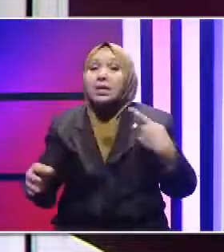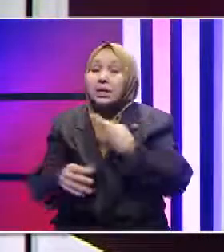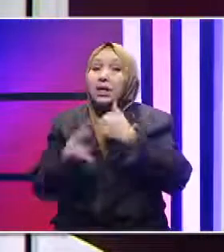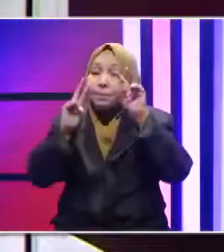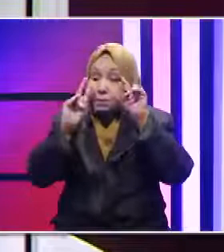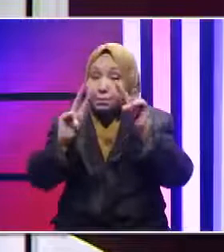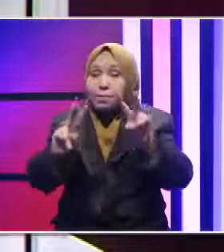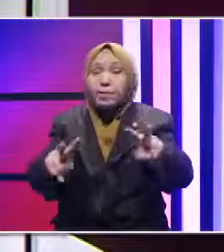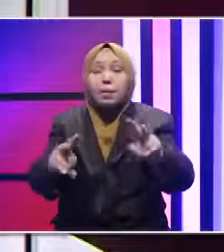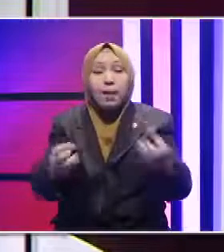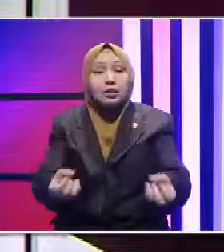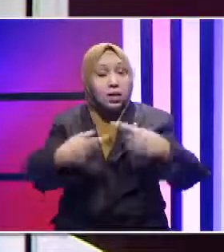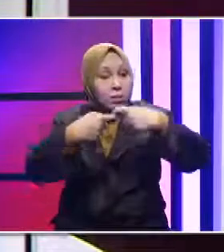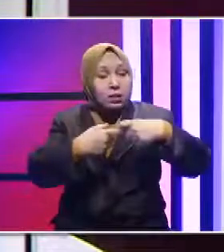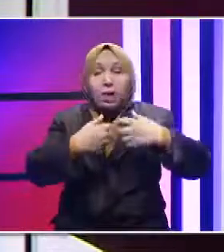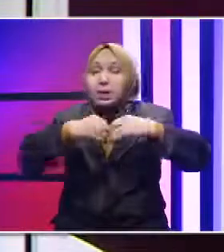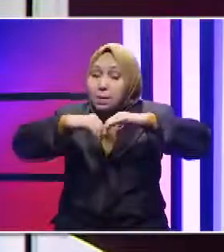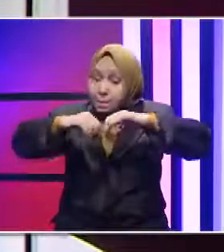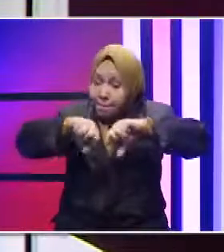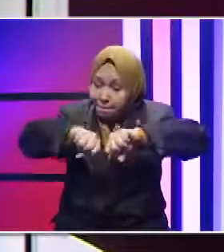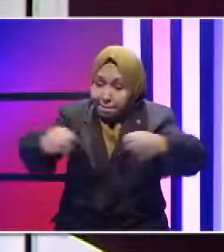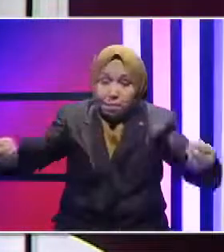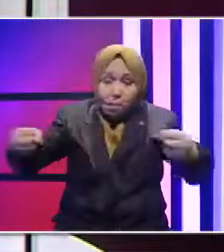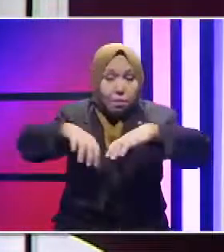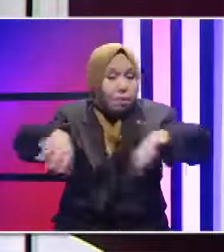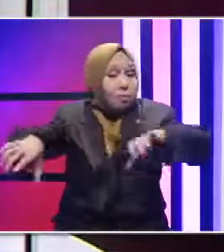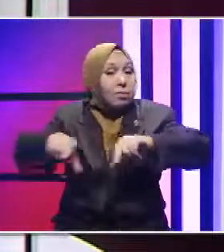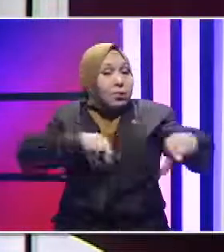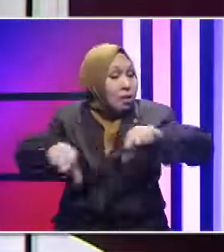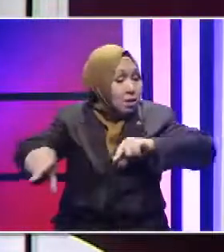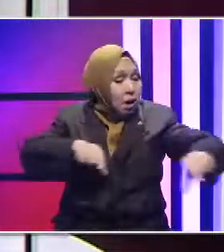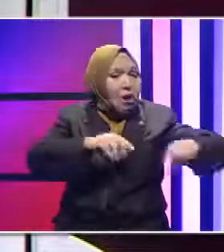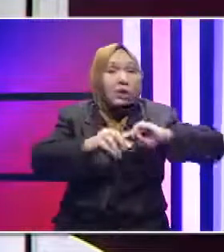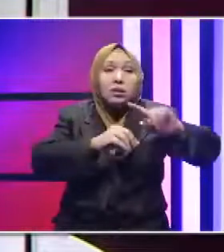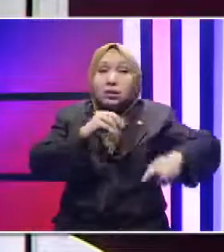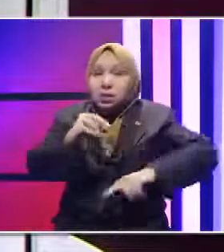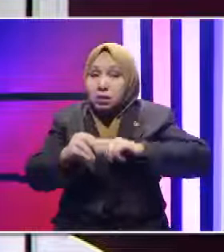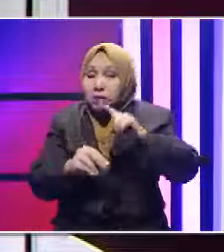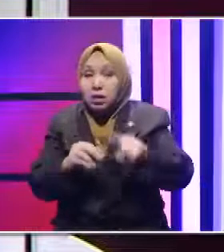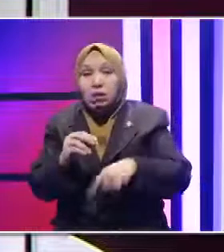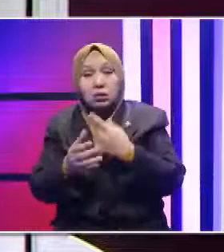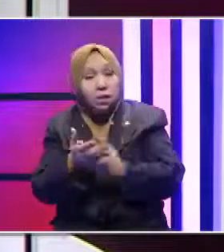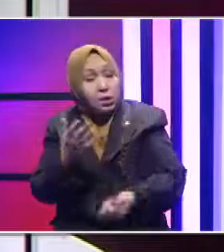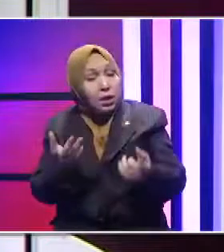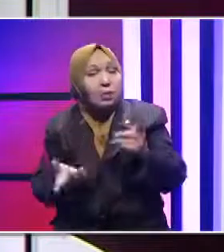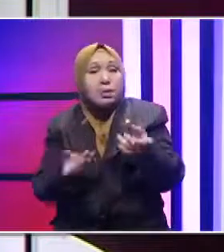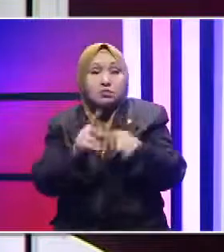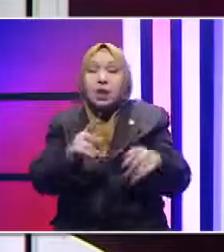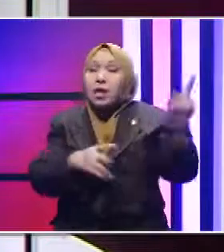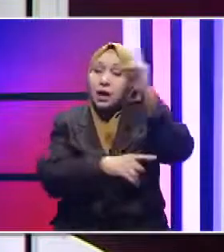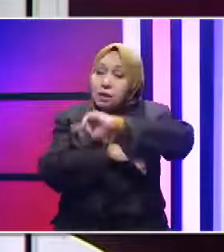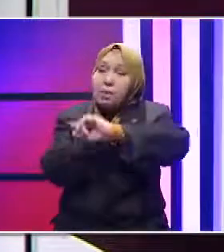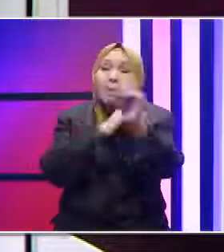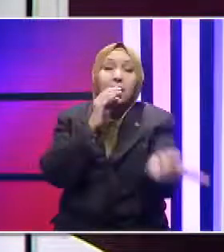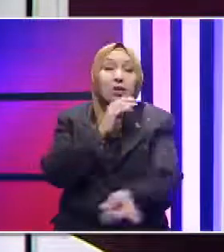banyak berkaitan dengan dibelah dan juga pergerakan tentang hingar-bingar pada peristiwa hari